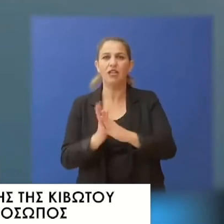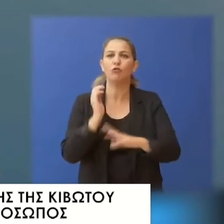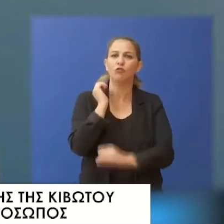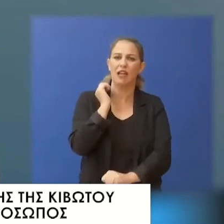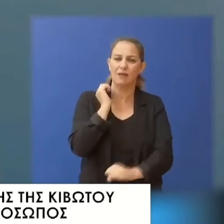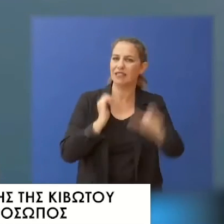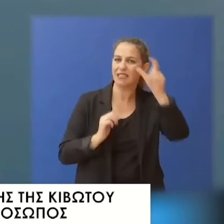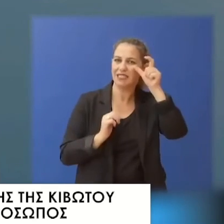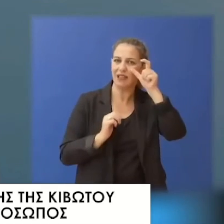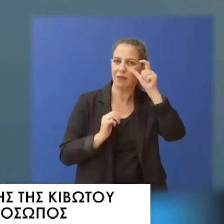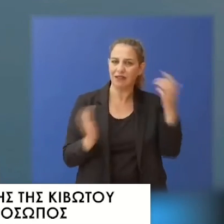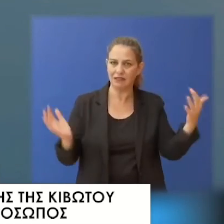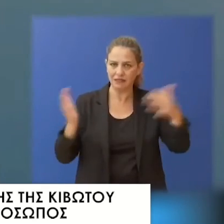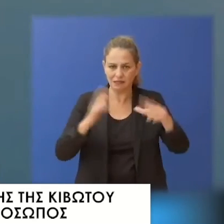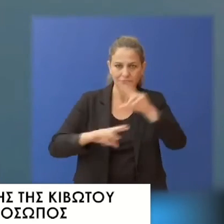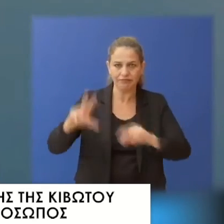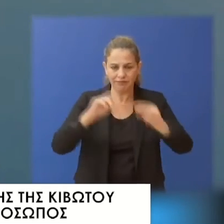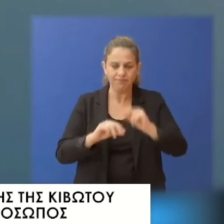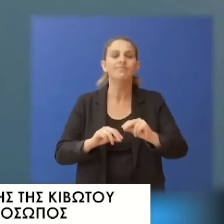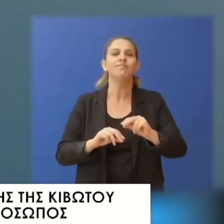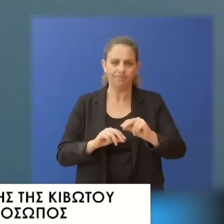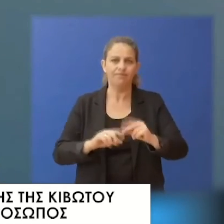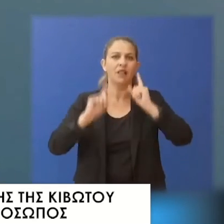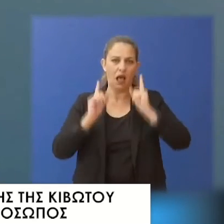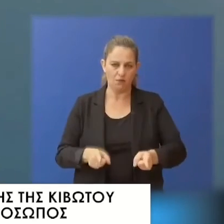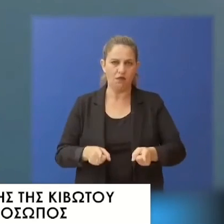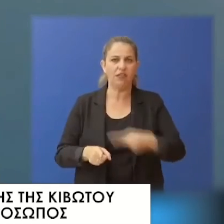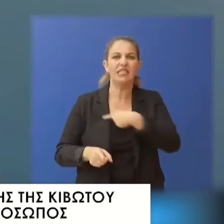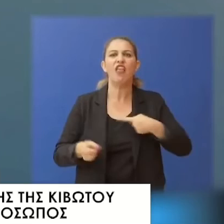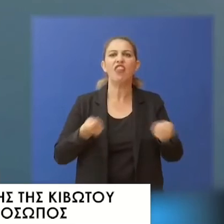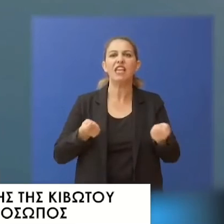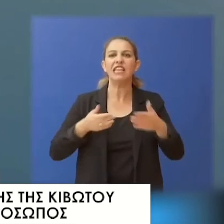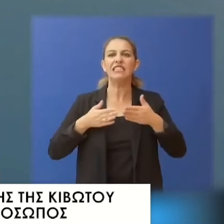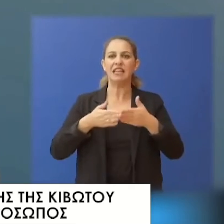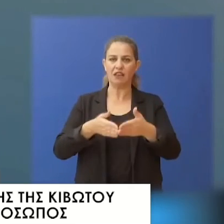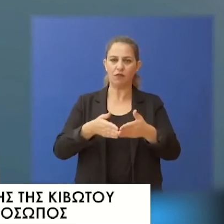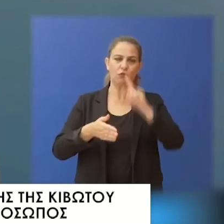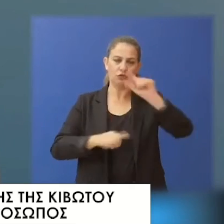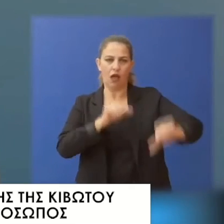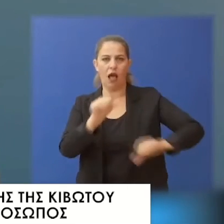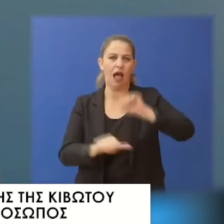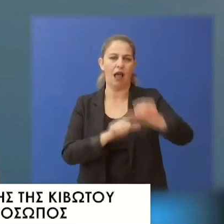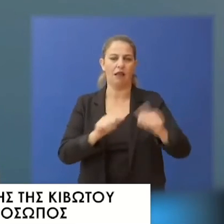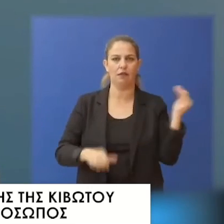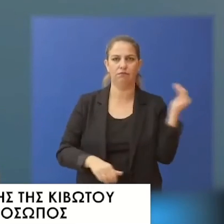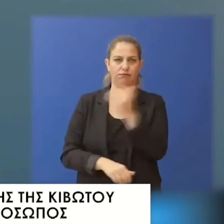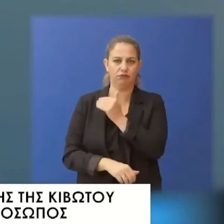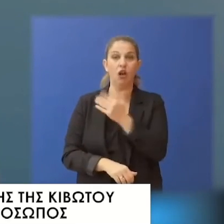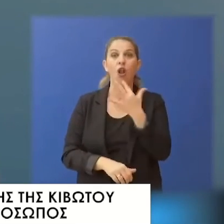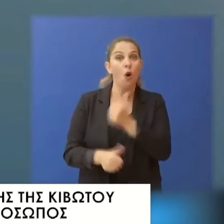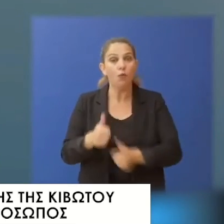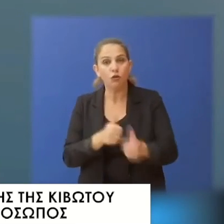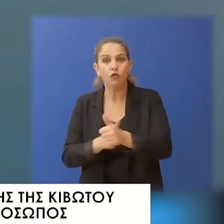Σταμάτη, αποφασίστηκε η άμεση αντικατάσταση της διοίκησης της Κιβωτού. Η πρώτη μας έγνοια είναι τα